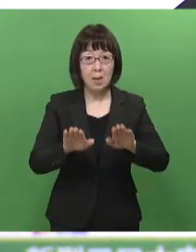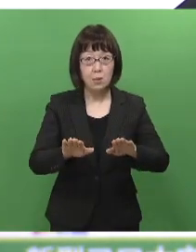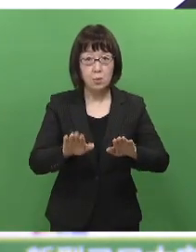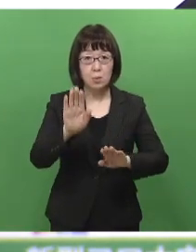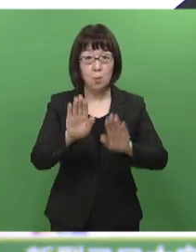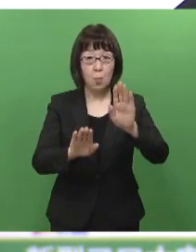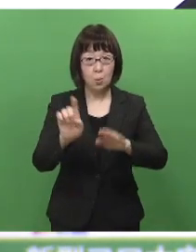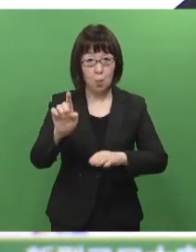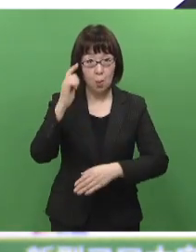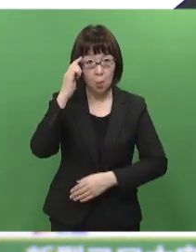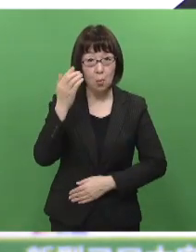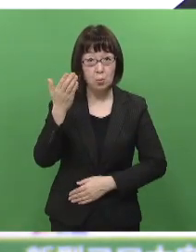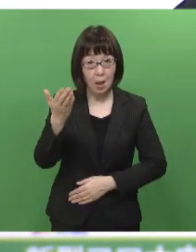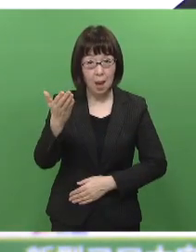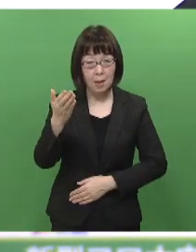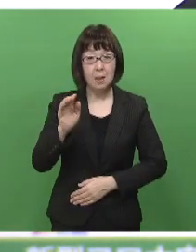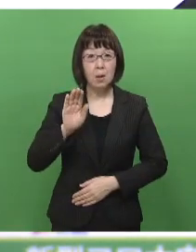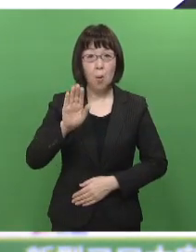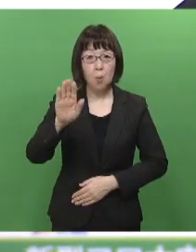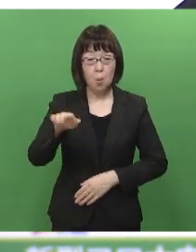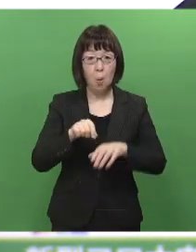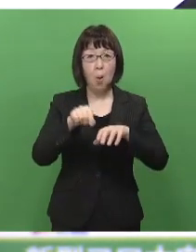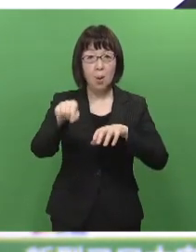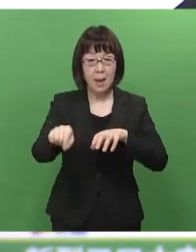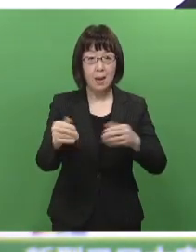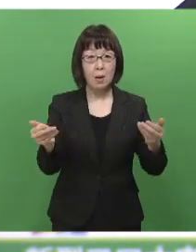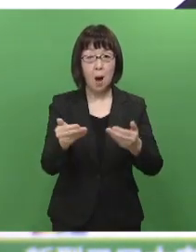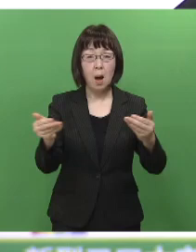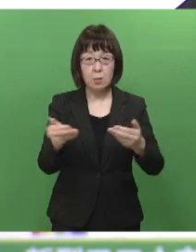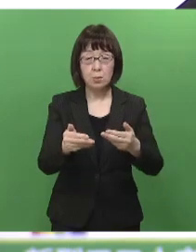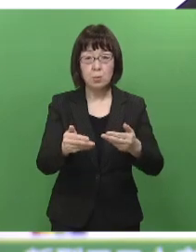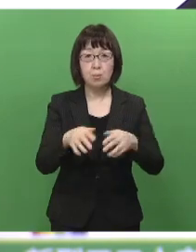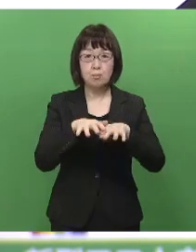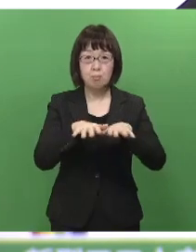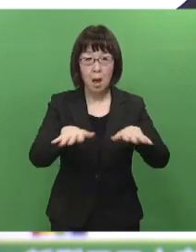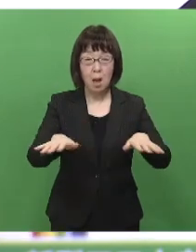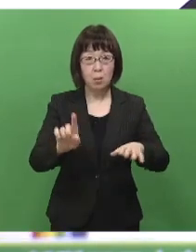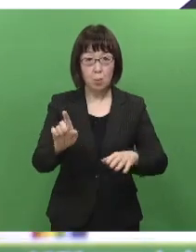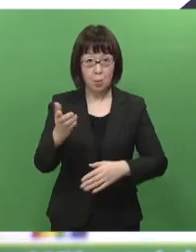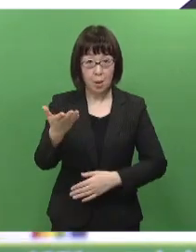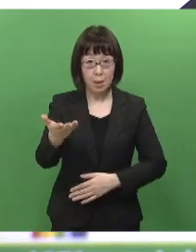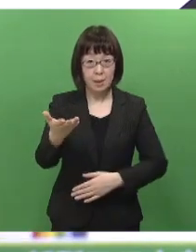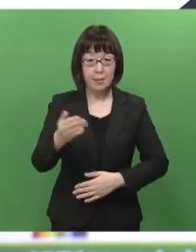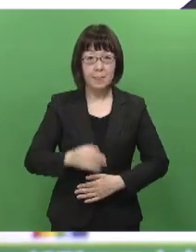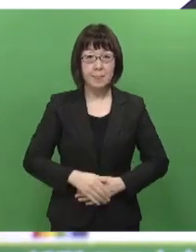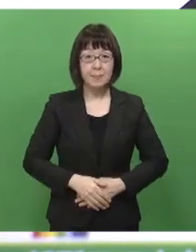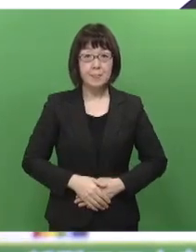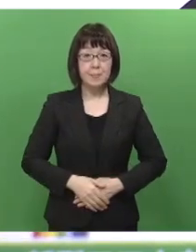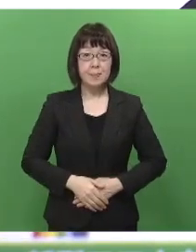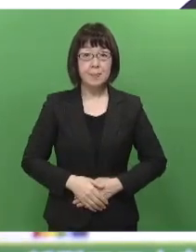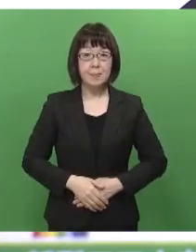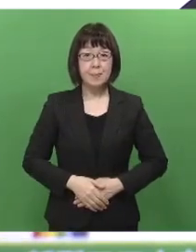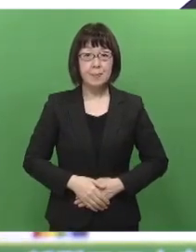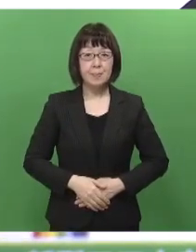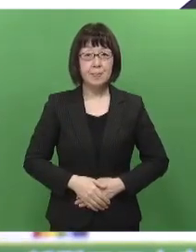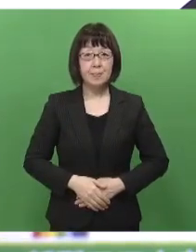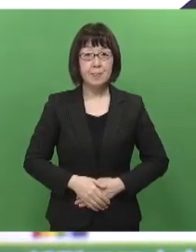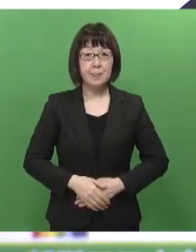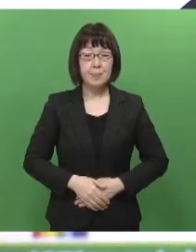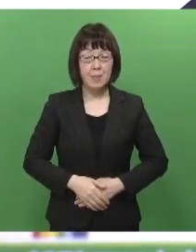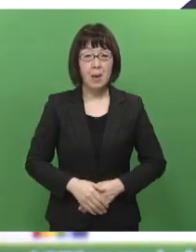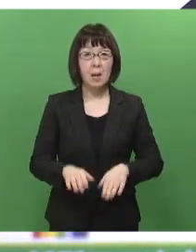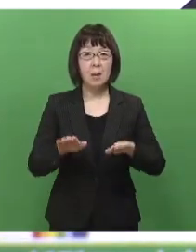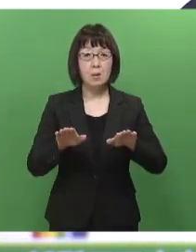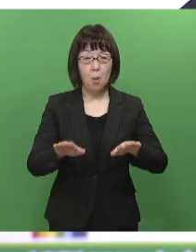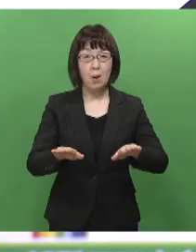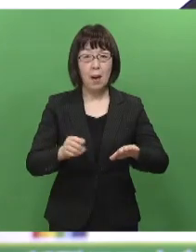今後どのようにテレワークの定着を求めていくのか、知事のお考えを改めて伺えればと思います。 今回の緊急